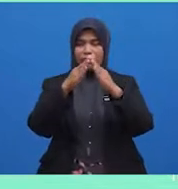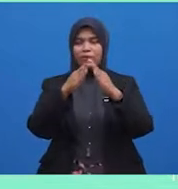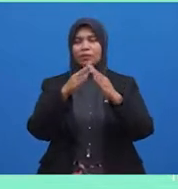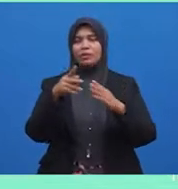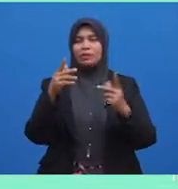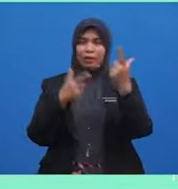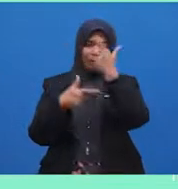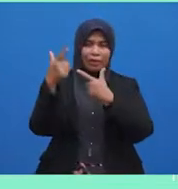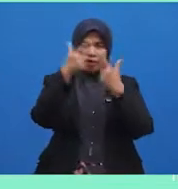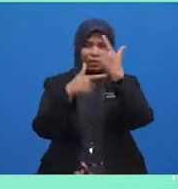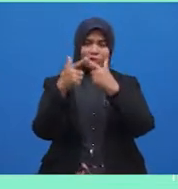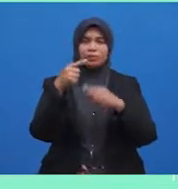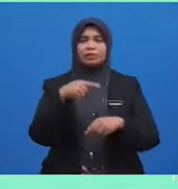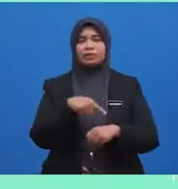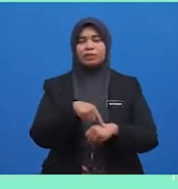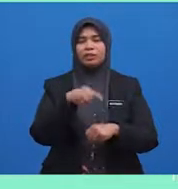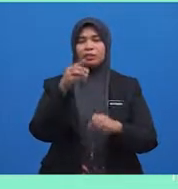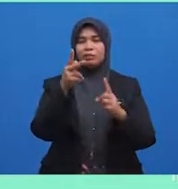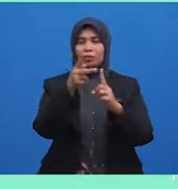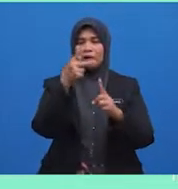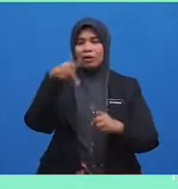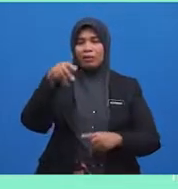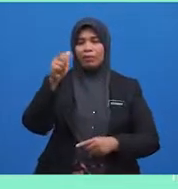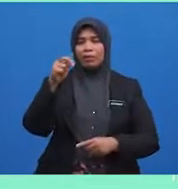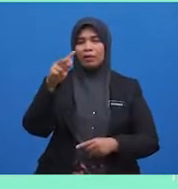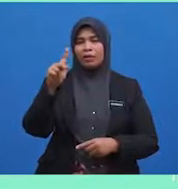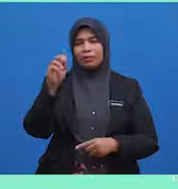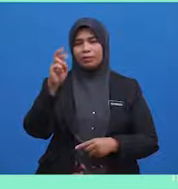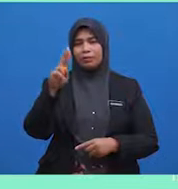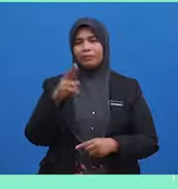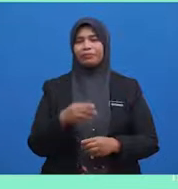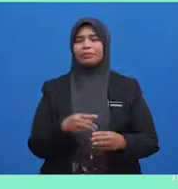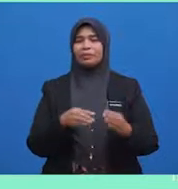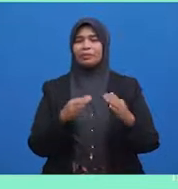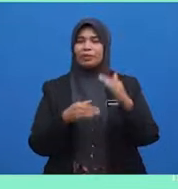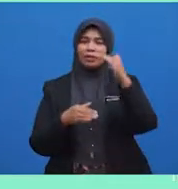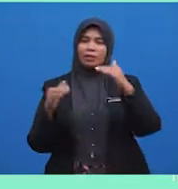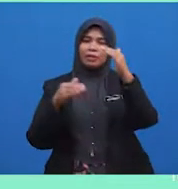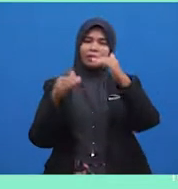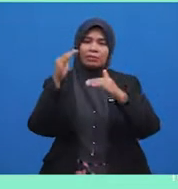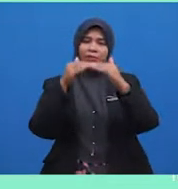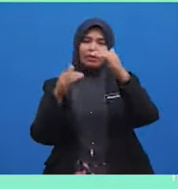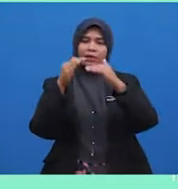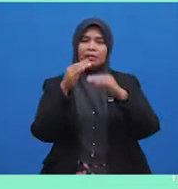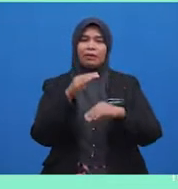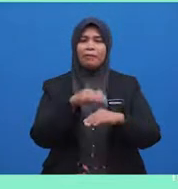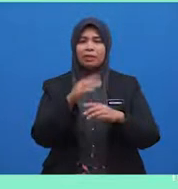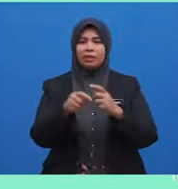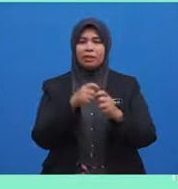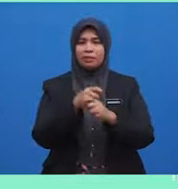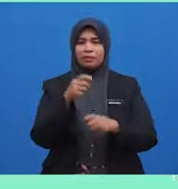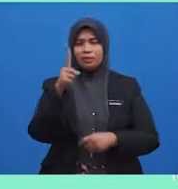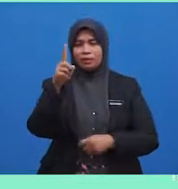Pangkor. Kota Belanda ini dibina pada tahun 1670 untuk dijadikan gedung menyimpan biji timah